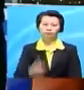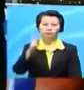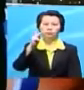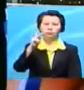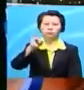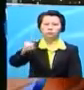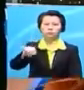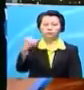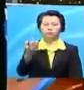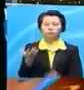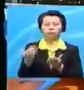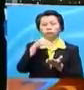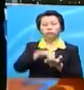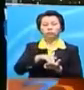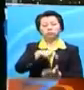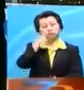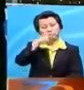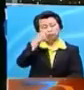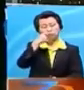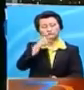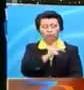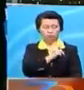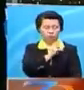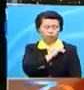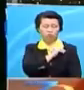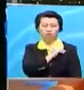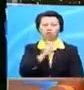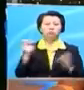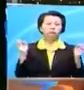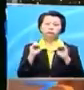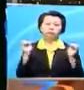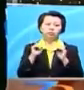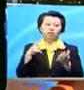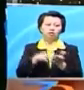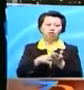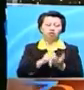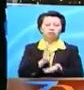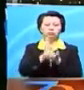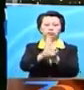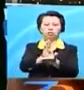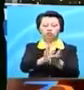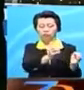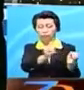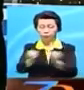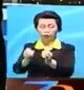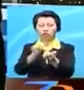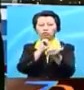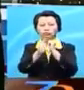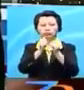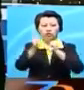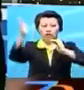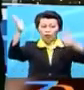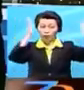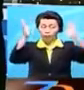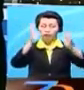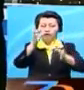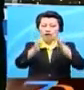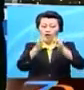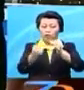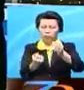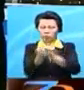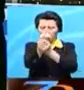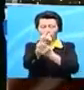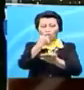Kari Jamaluddin sekali lagi menegaskan kementeriannya tidak lagi akan membantu penganjur acara sukan di Malaysia jika